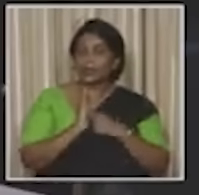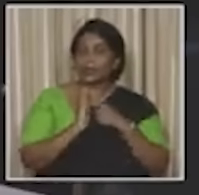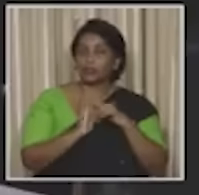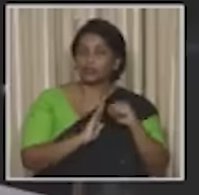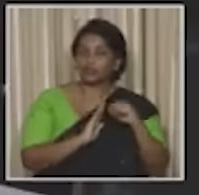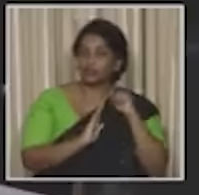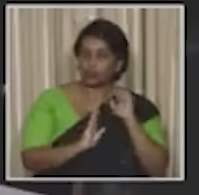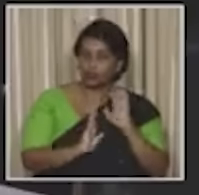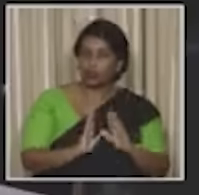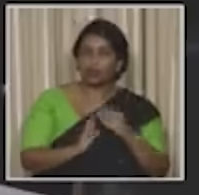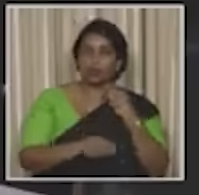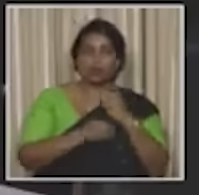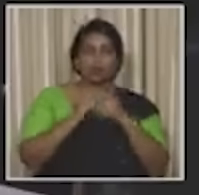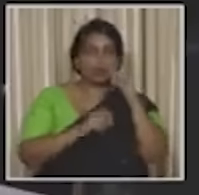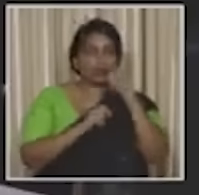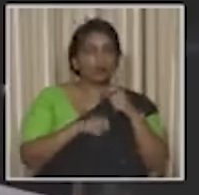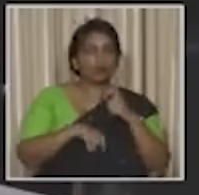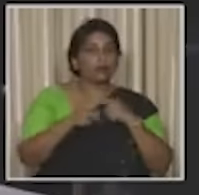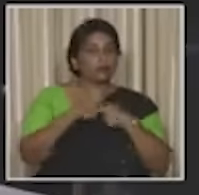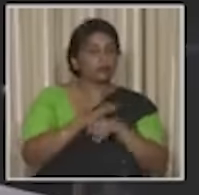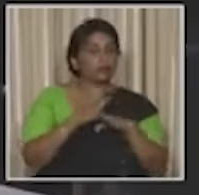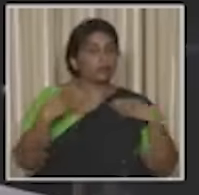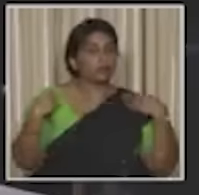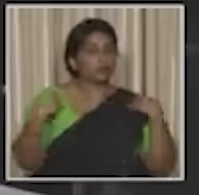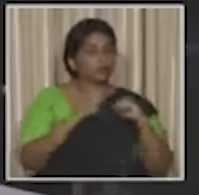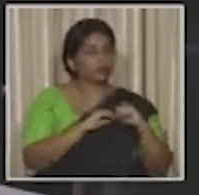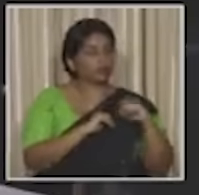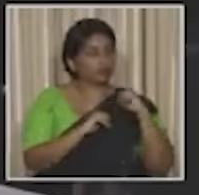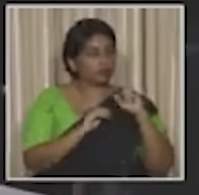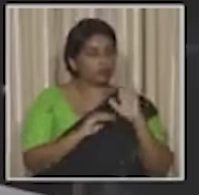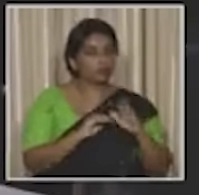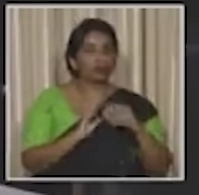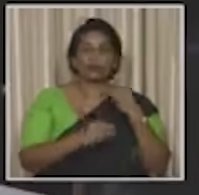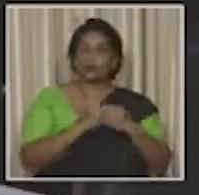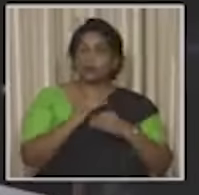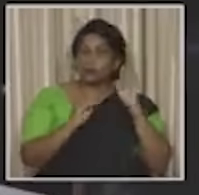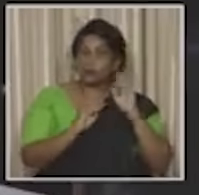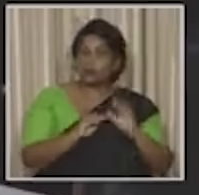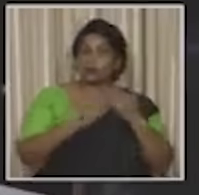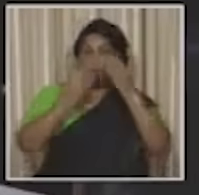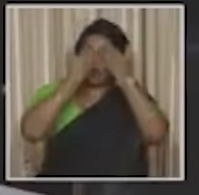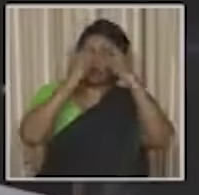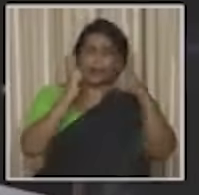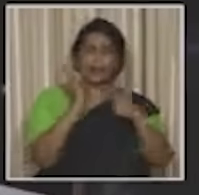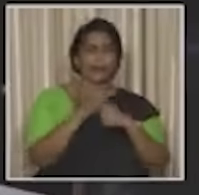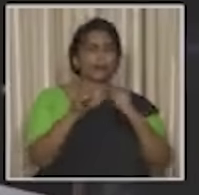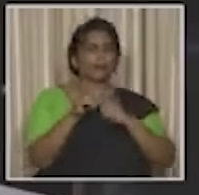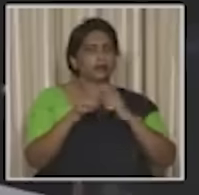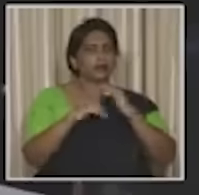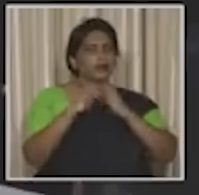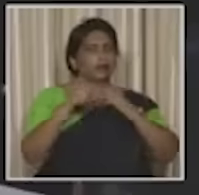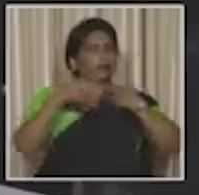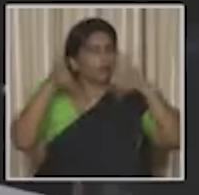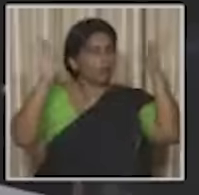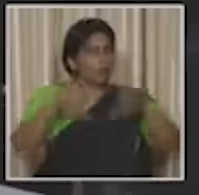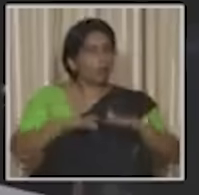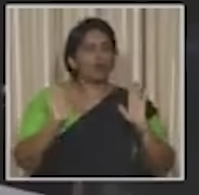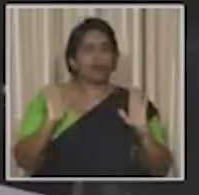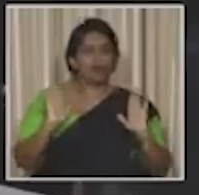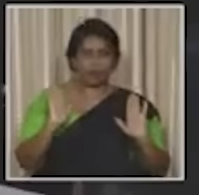inno na. Ayojane sanda wasin yatel pasukan sakti mat karan no na. Ayojane am viewurte tender pati pati yang kendawan sudana minno